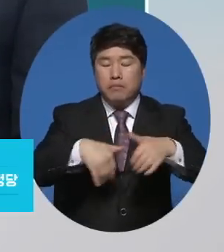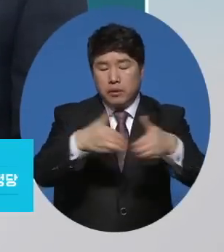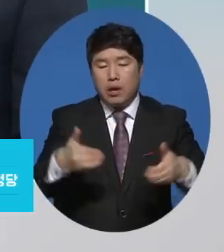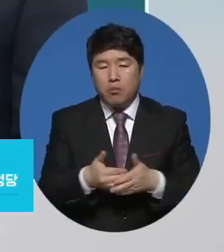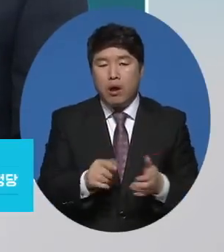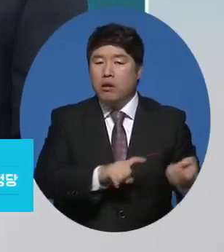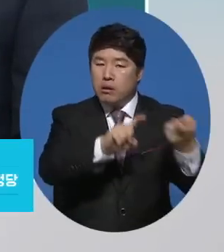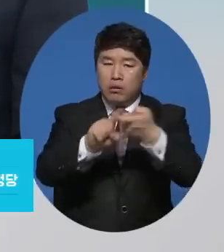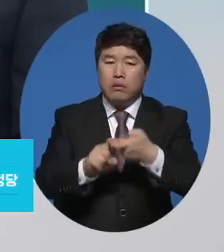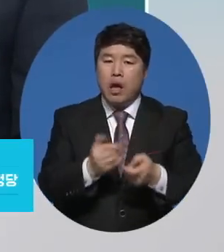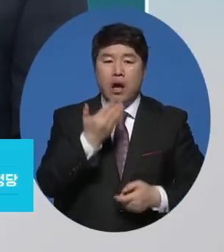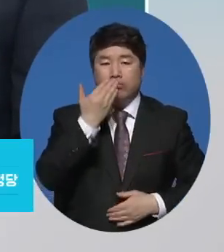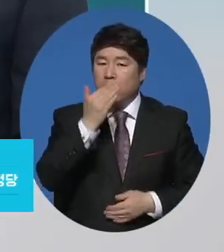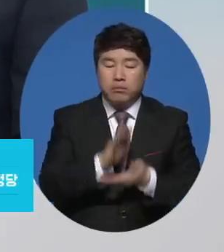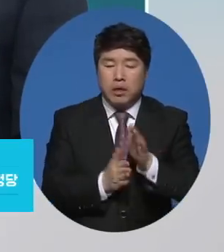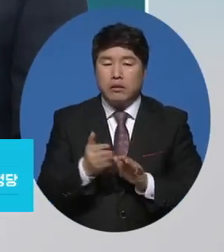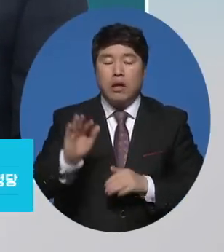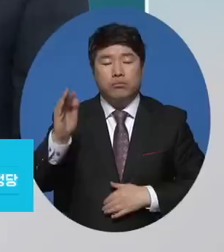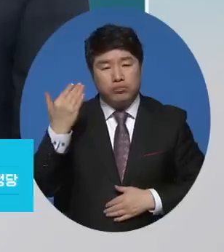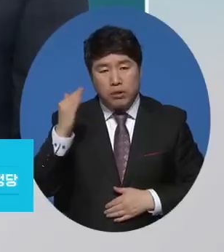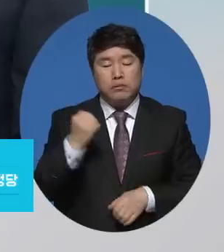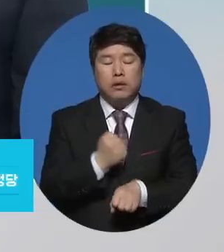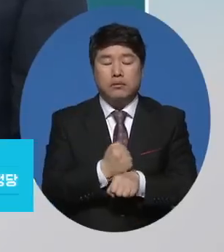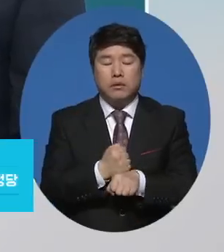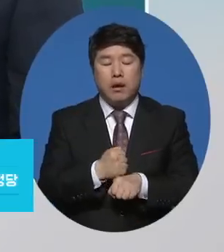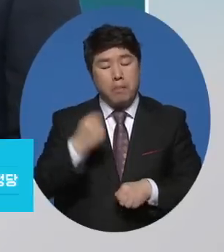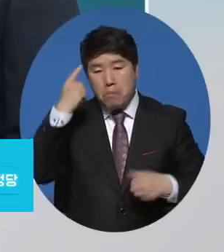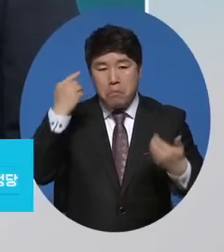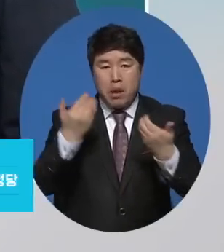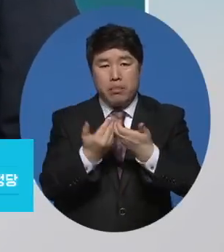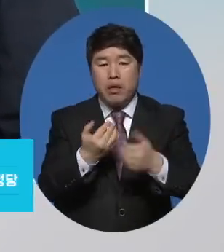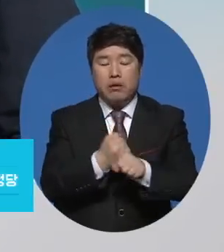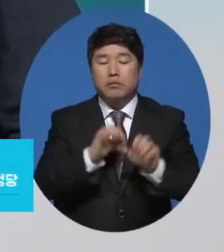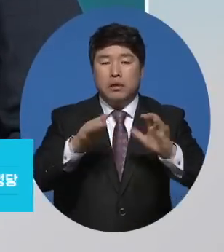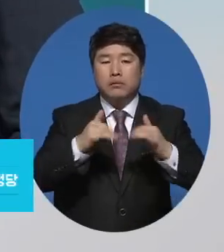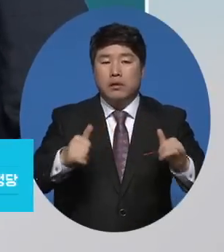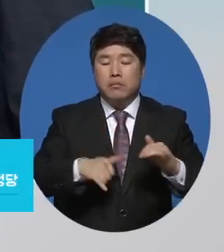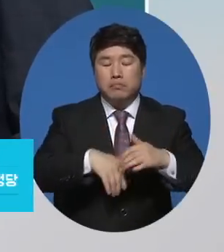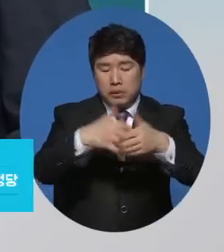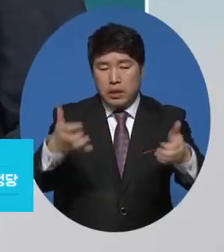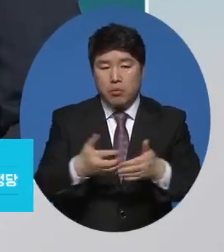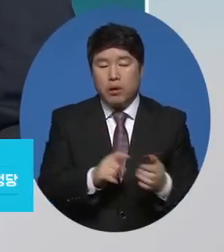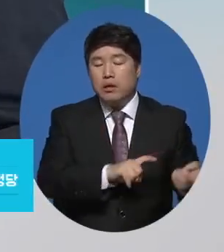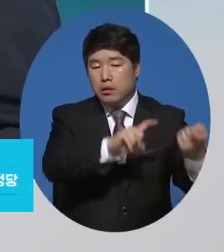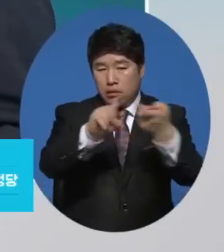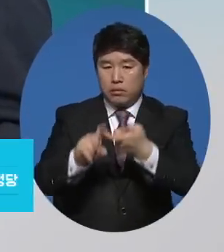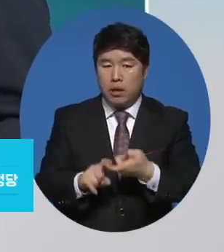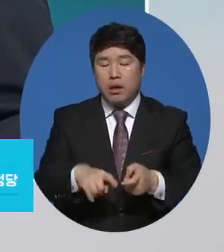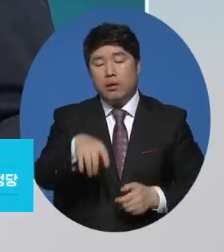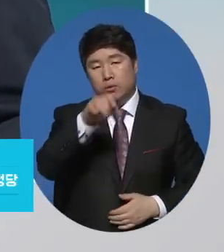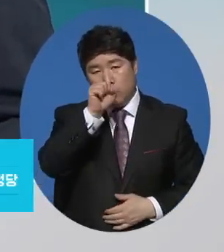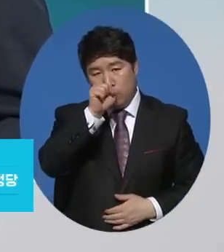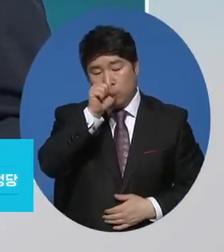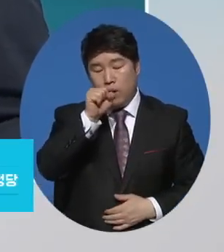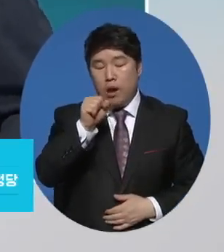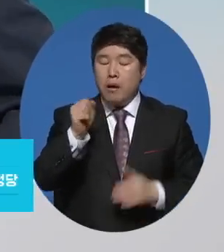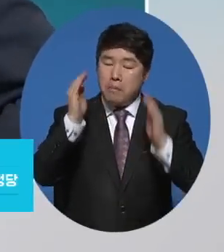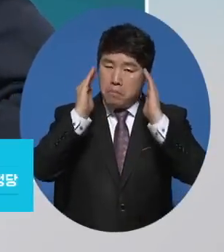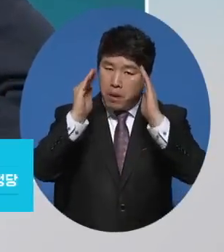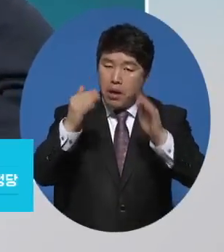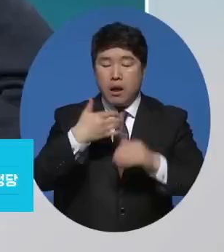없다 이렇게 말씀을 하셨는데 최근에는 거꾸로 국민의당과의 연대는 굉장히 어 좋은 쪽으로 가시는 거